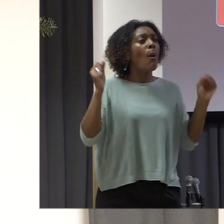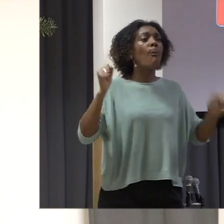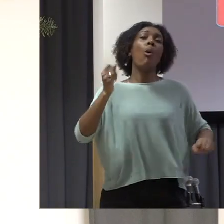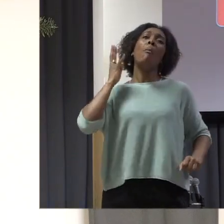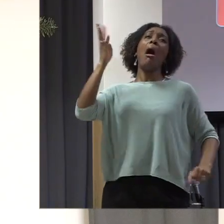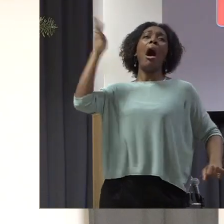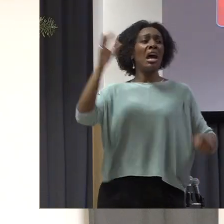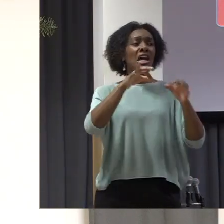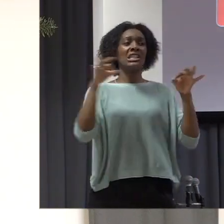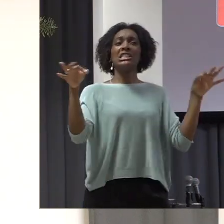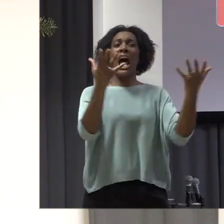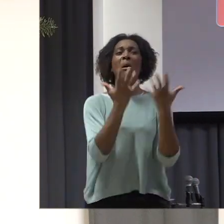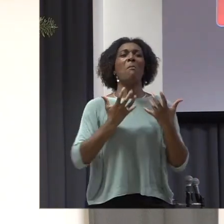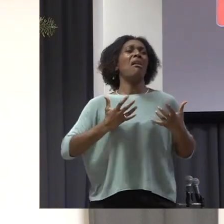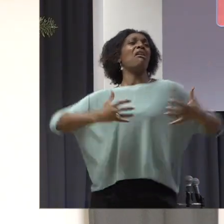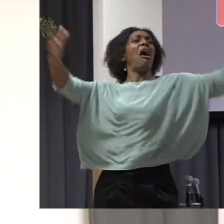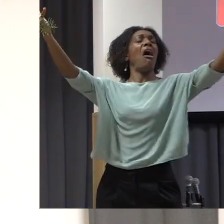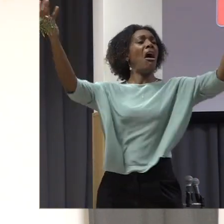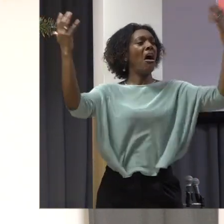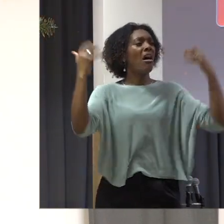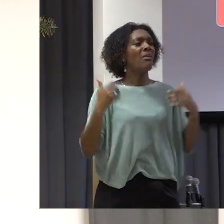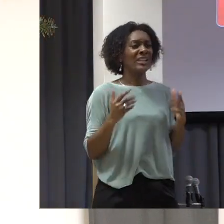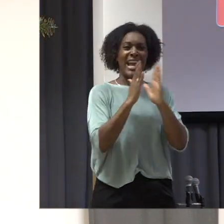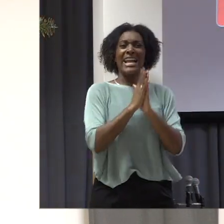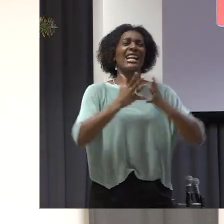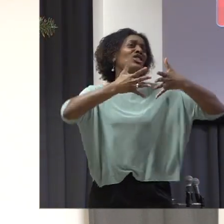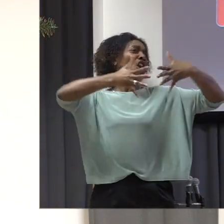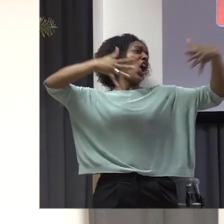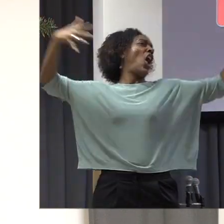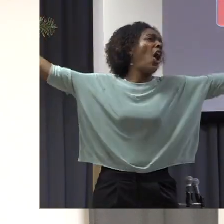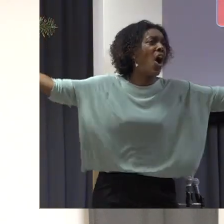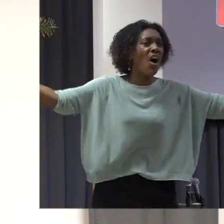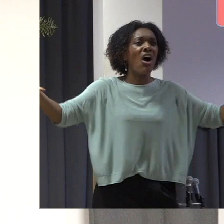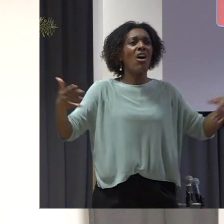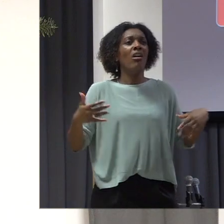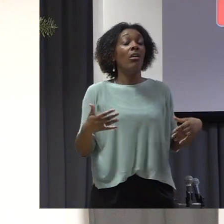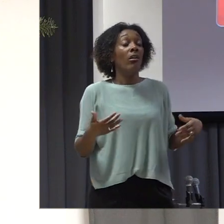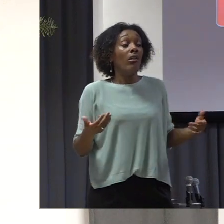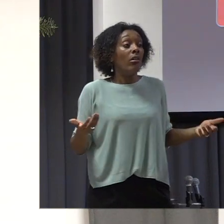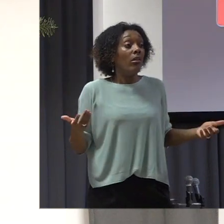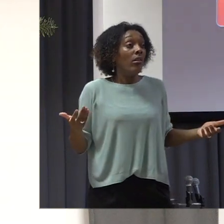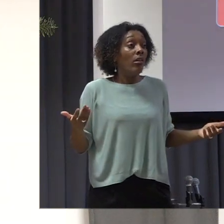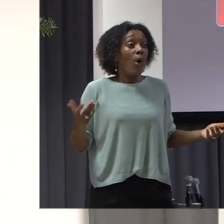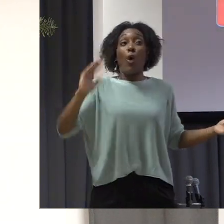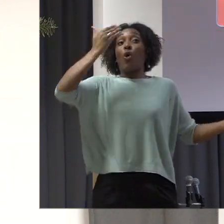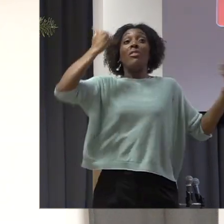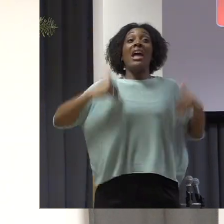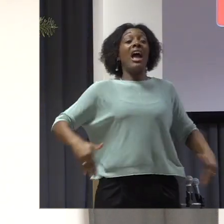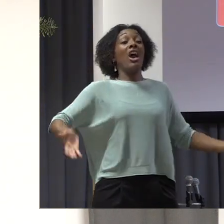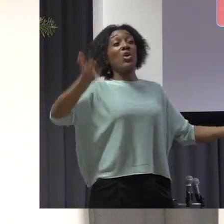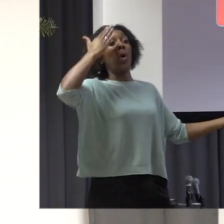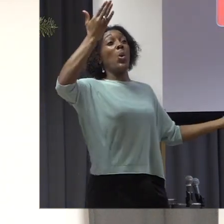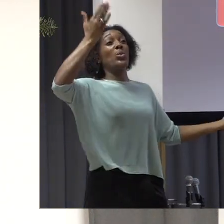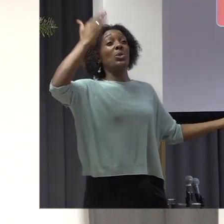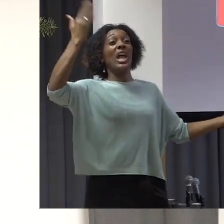avoir une grande salle, une grande assemblée, avoir une grande église, être reconnu sur le